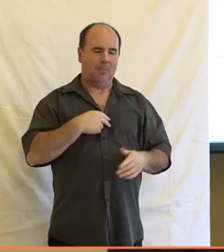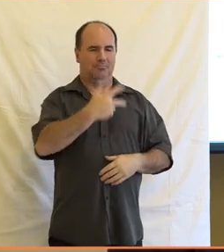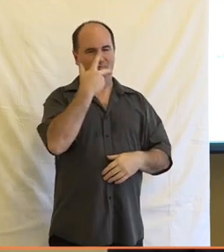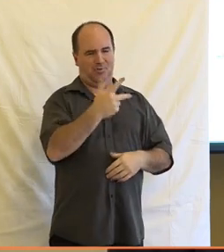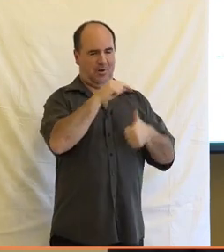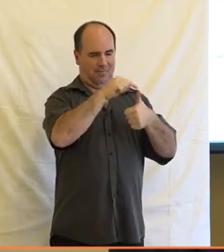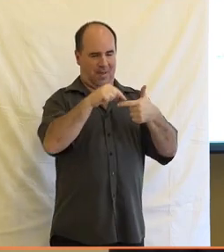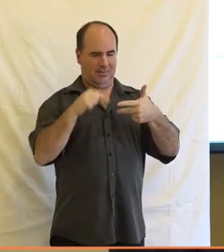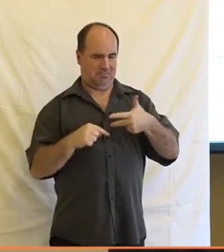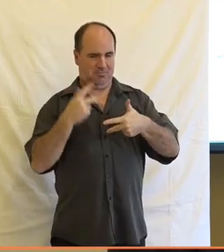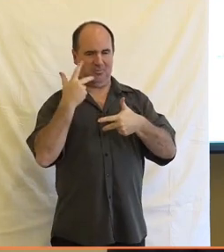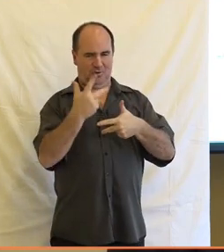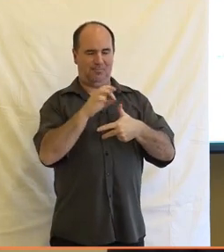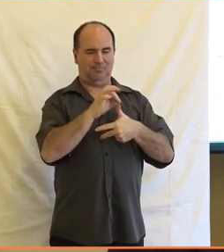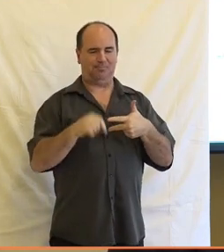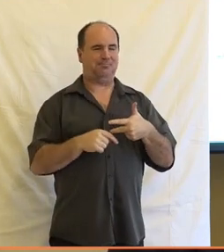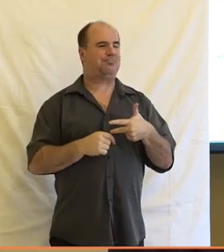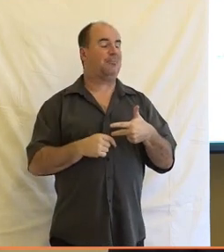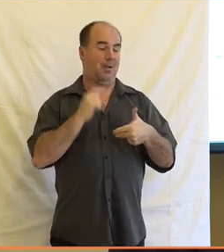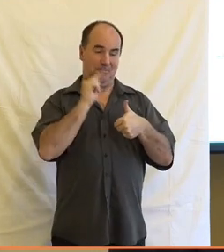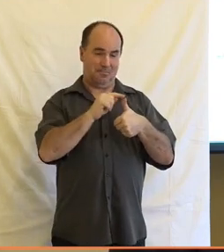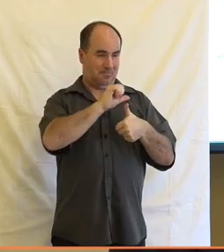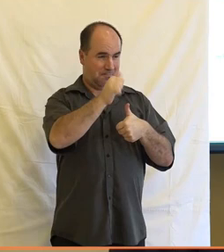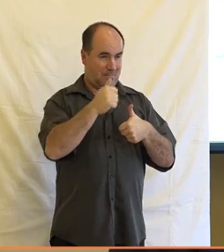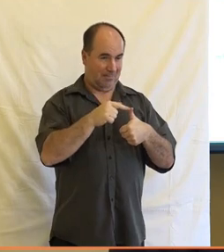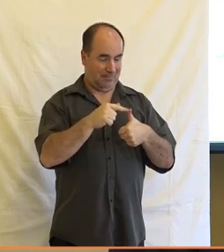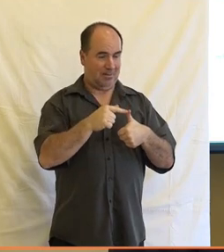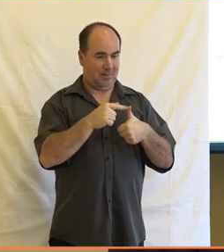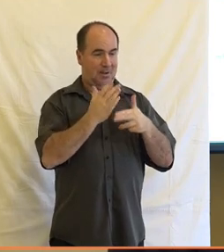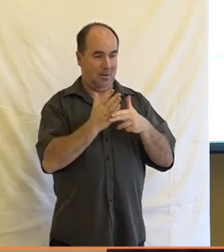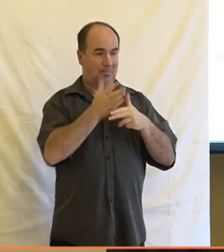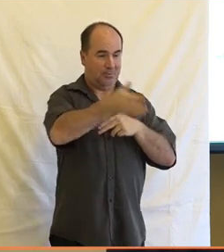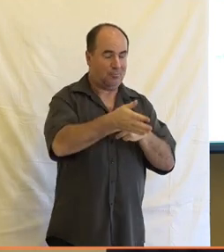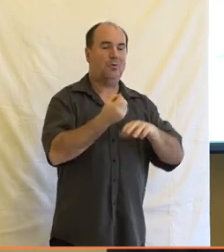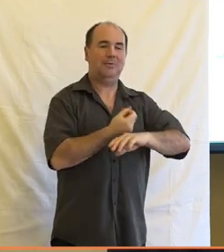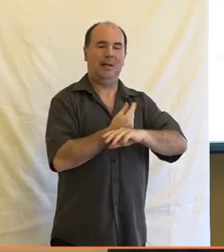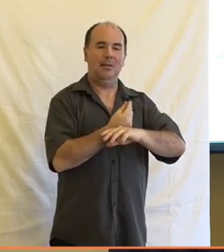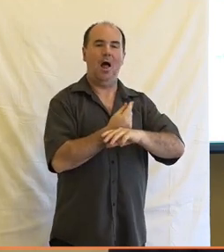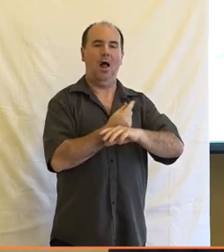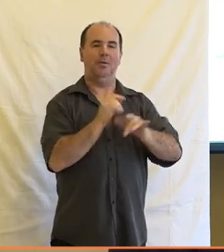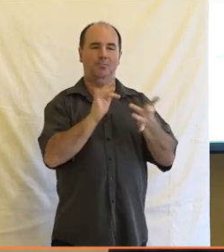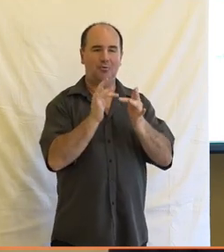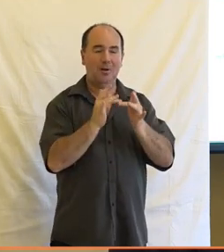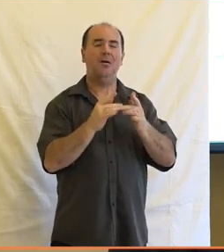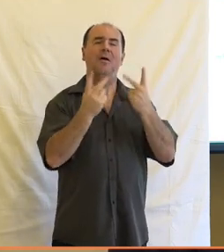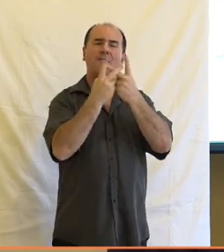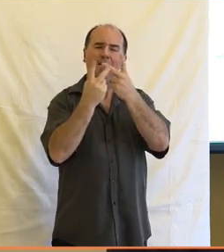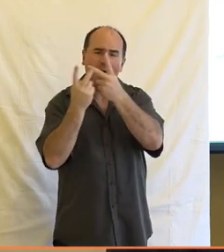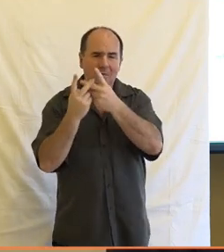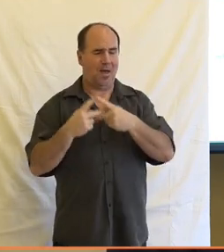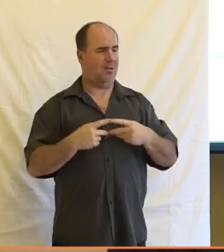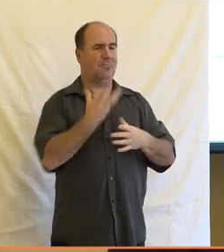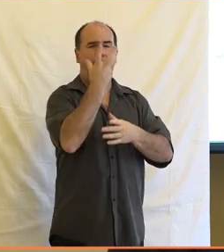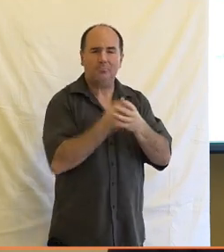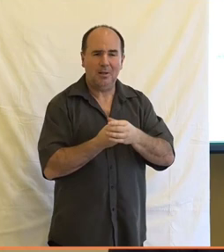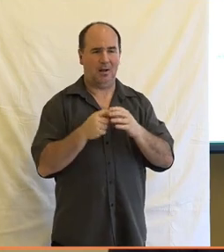věci. První věc je přístupnost digitálního prostředí, to znamená, aby weby, aplikace, dokumenty byly